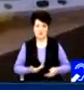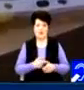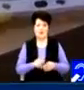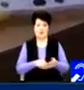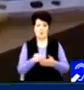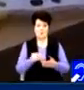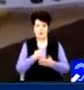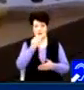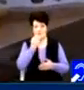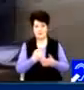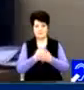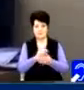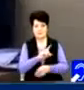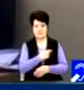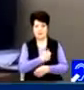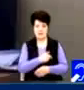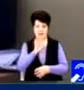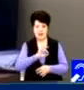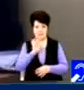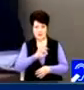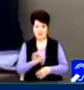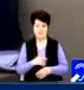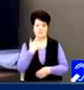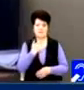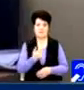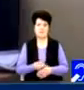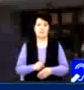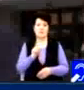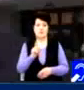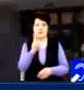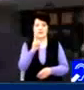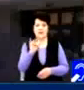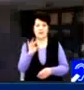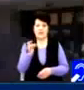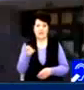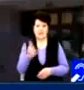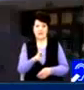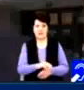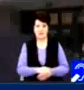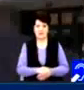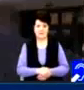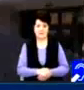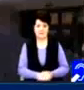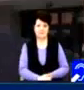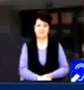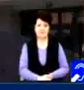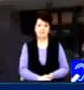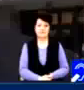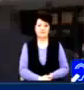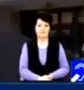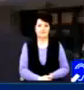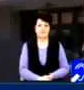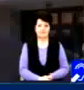cumpăra cu el alimente de bază medicamente vor putea plăti utilitățile și chiar sicur le misure riv volte a Poveri hanno uno stim della